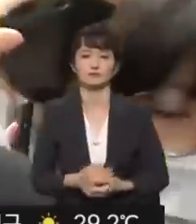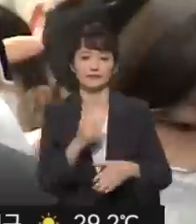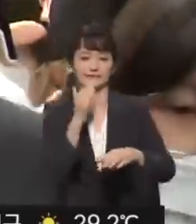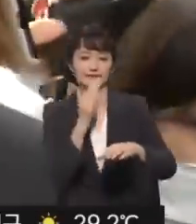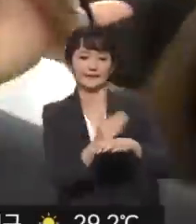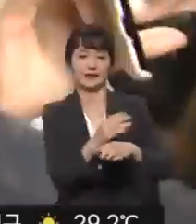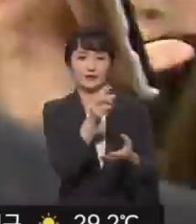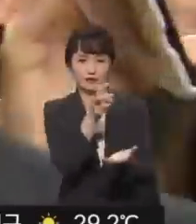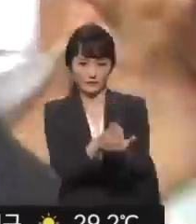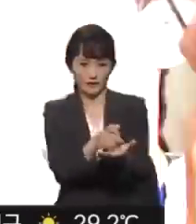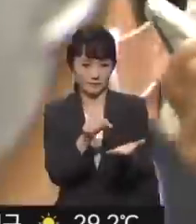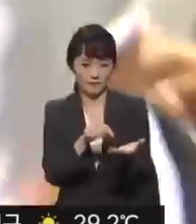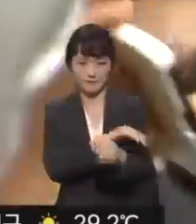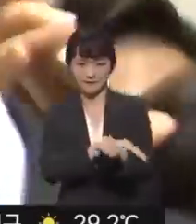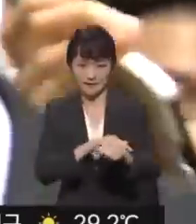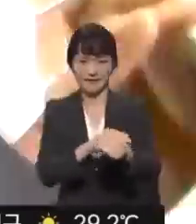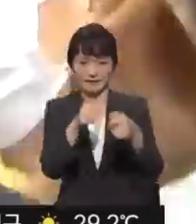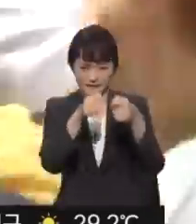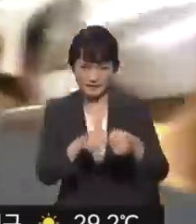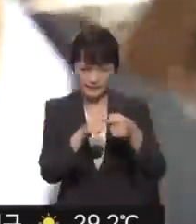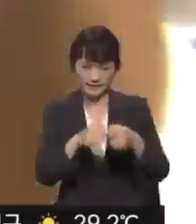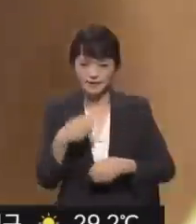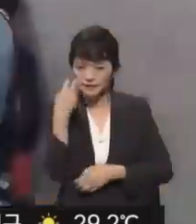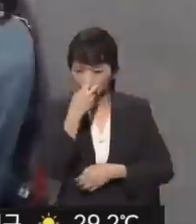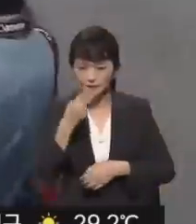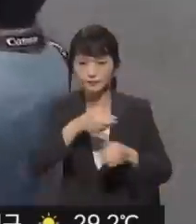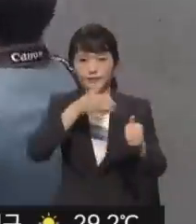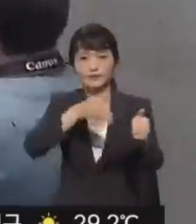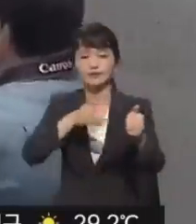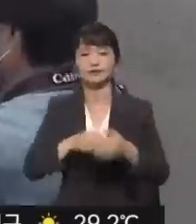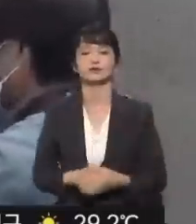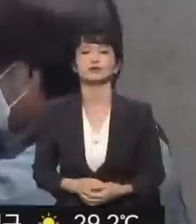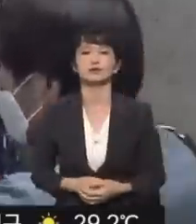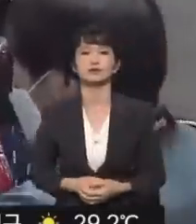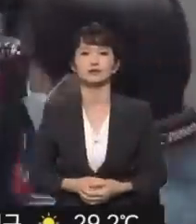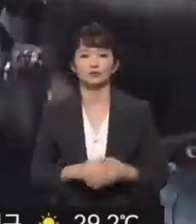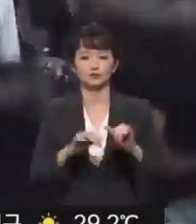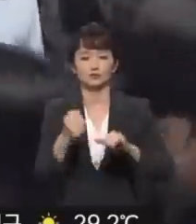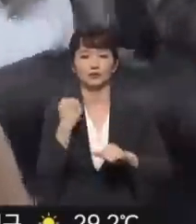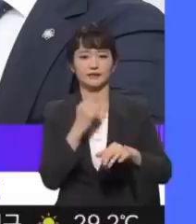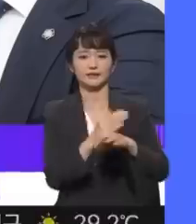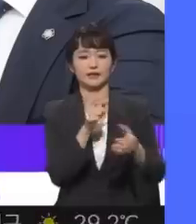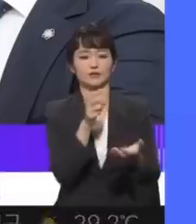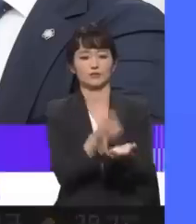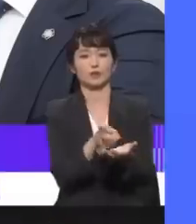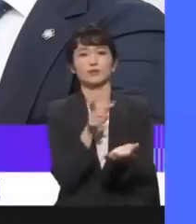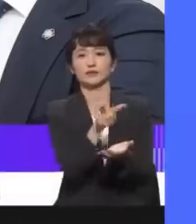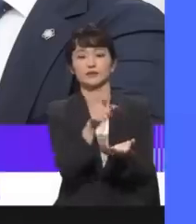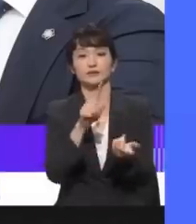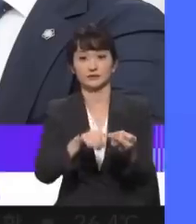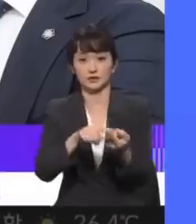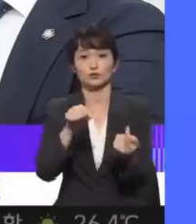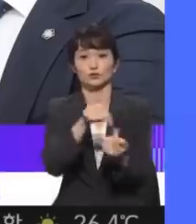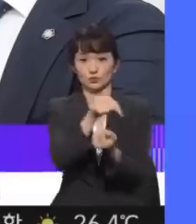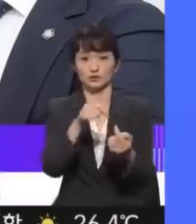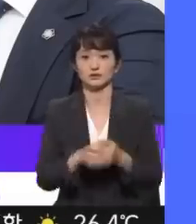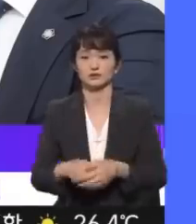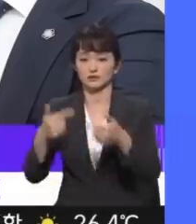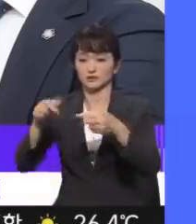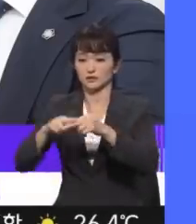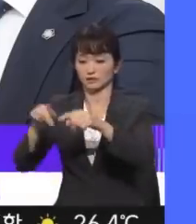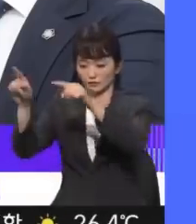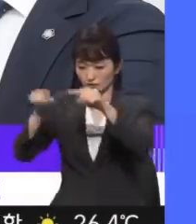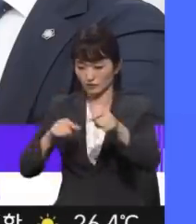를 또 한번 살펴 보시기를 좀 건 해드립니다 당원 당 비에스 있는 대로 해라 그래서 상임 전국이 전극이 를 열어서